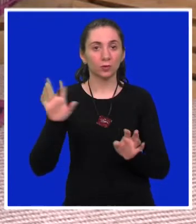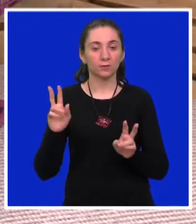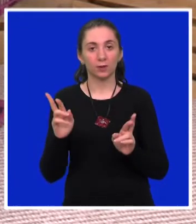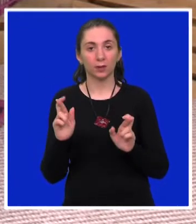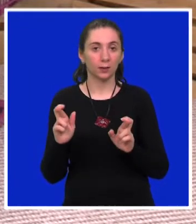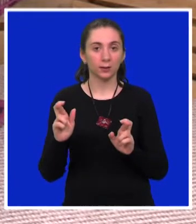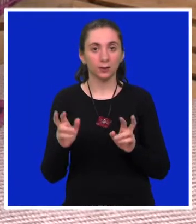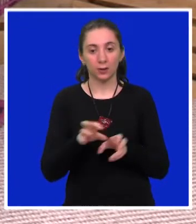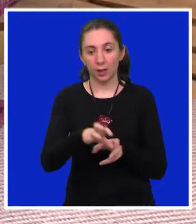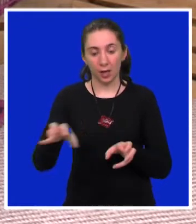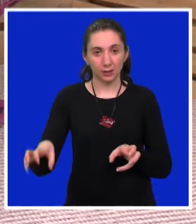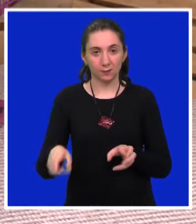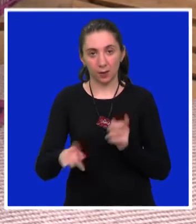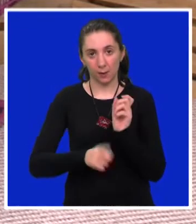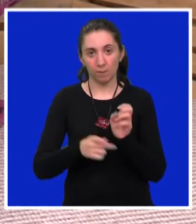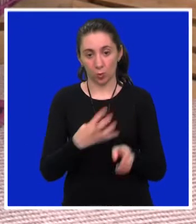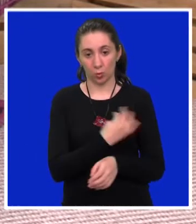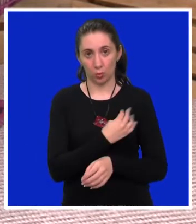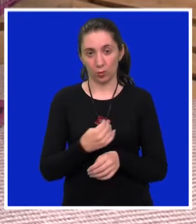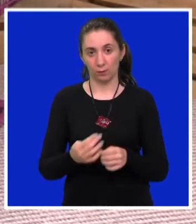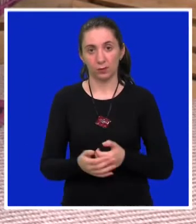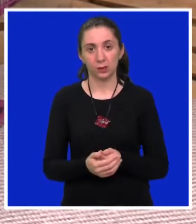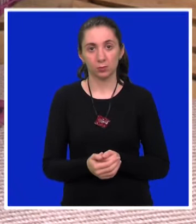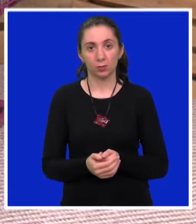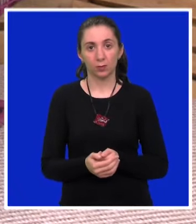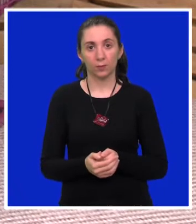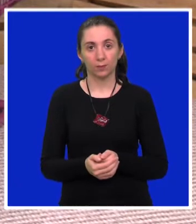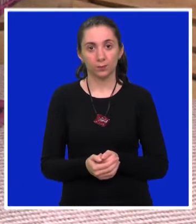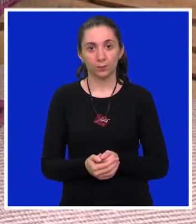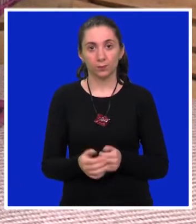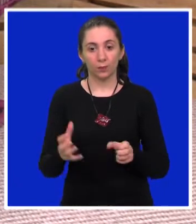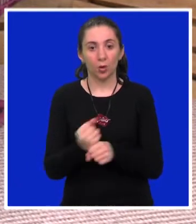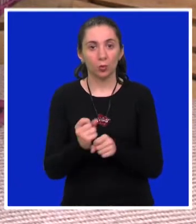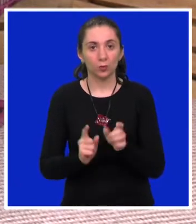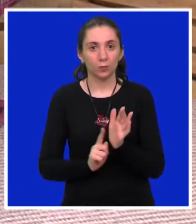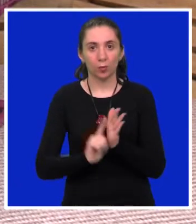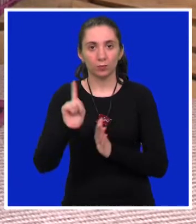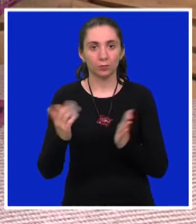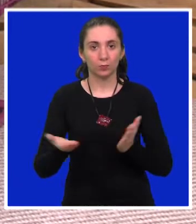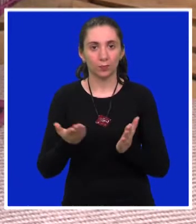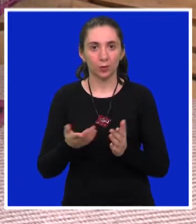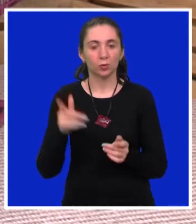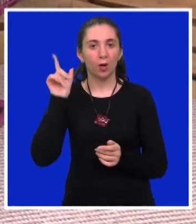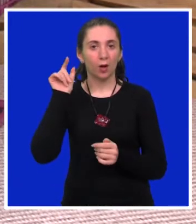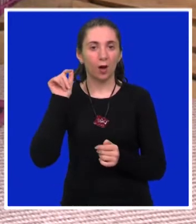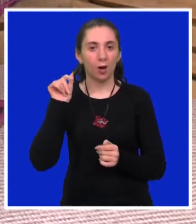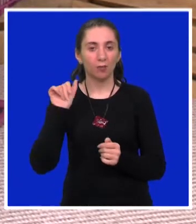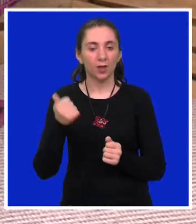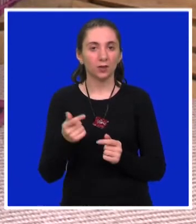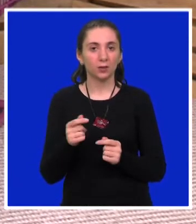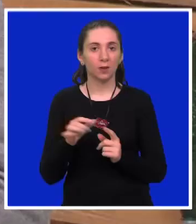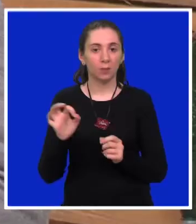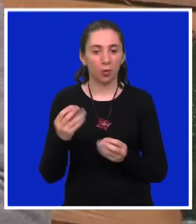svi prizivaju razdvajanja u Republici Hrvatskoj, dostignemo vrlo brzo. Karlovac je po